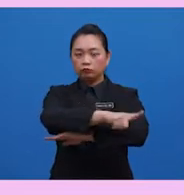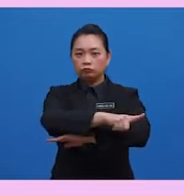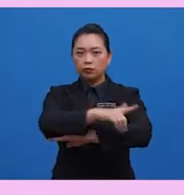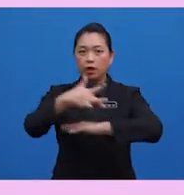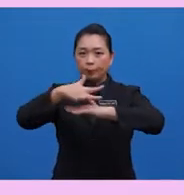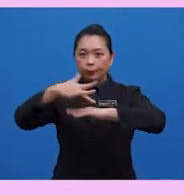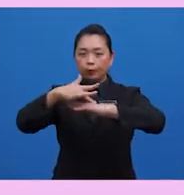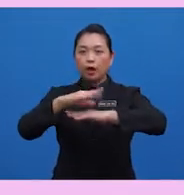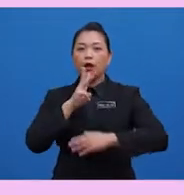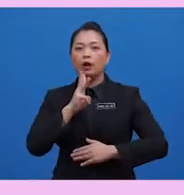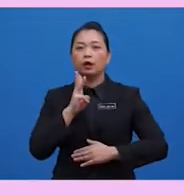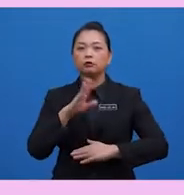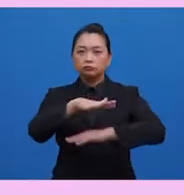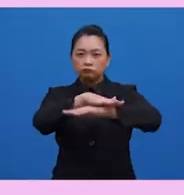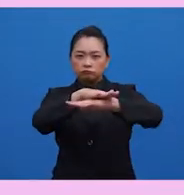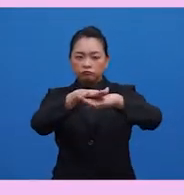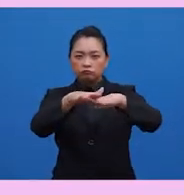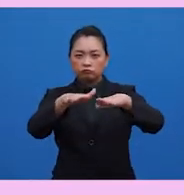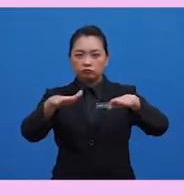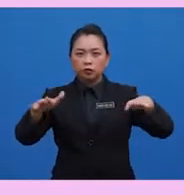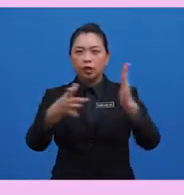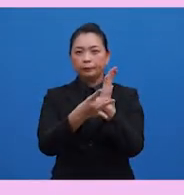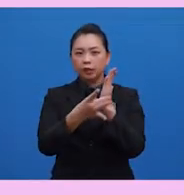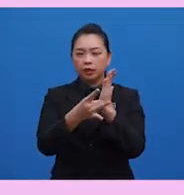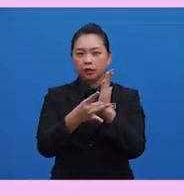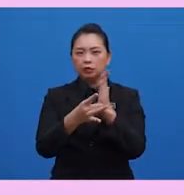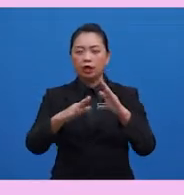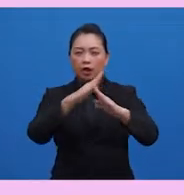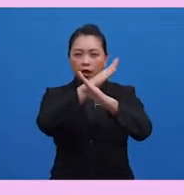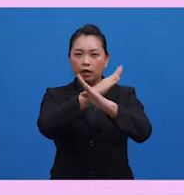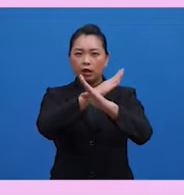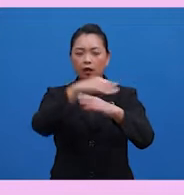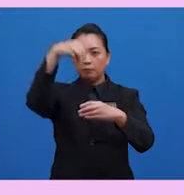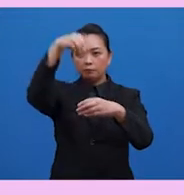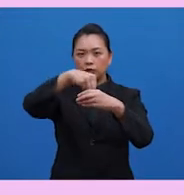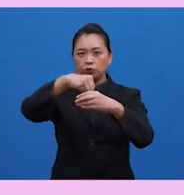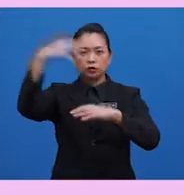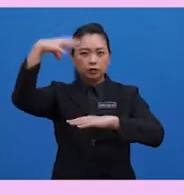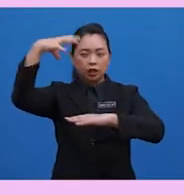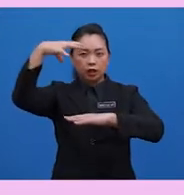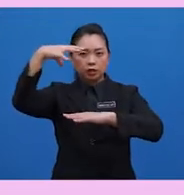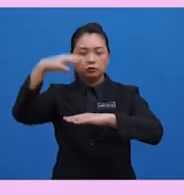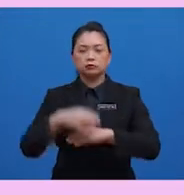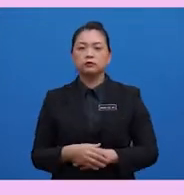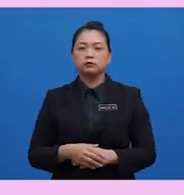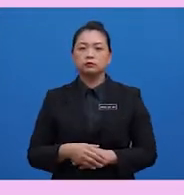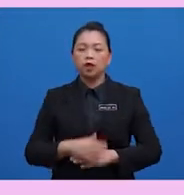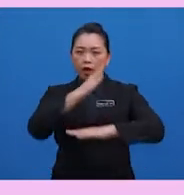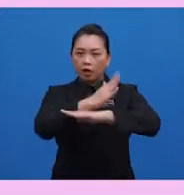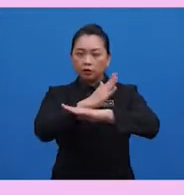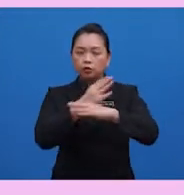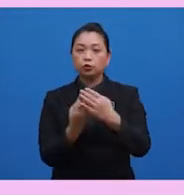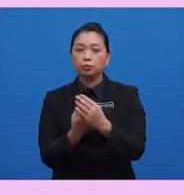air akan diselaputi dengan lapisan minyak akan menghalang kemasukan cahaya matahari untuk tumbesaran